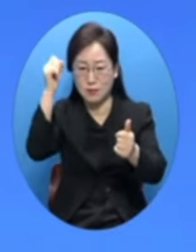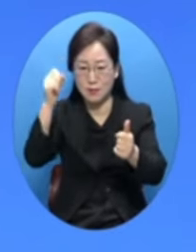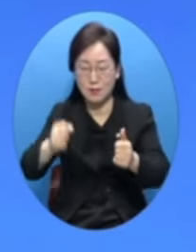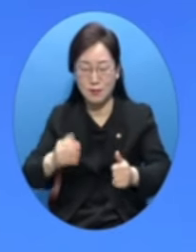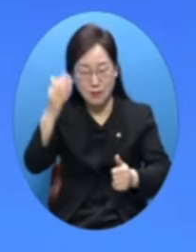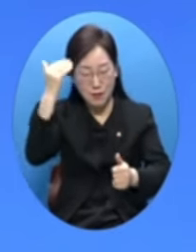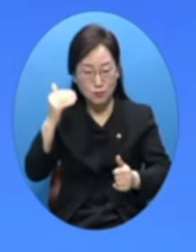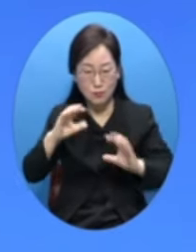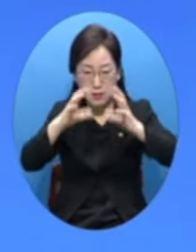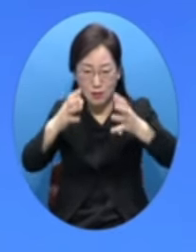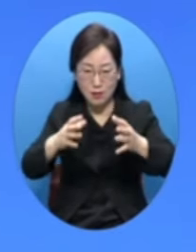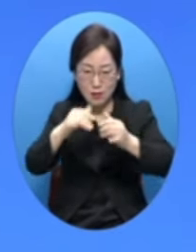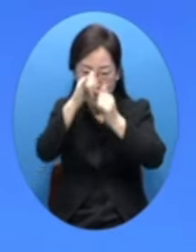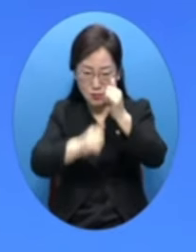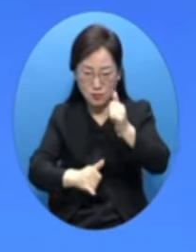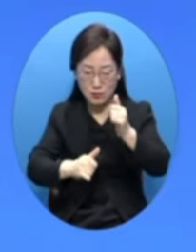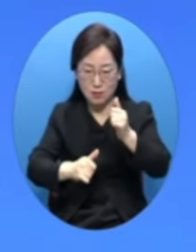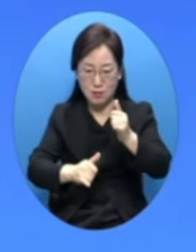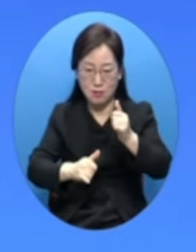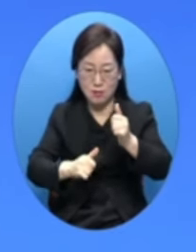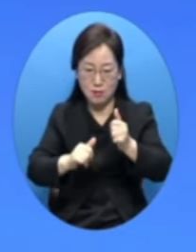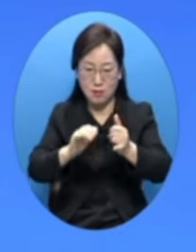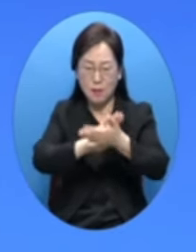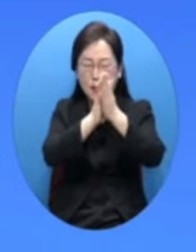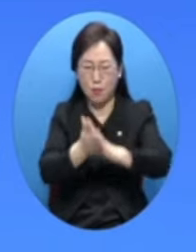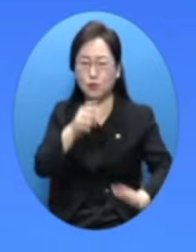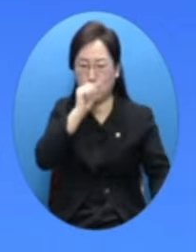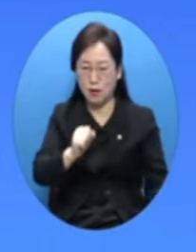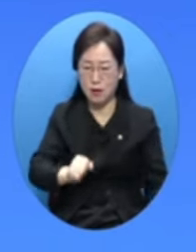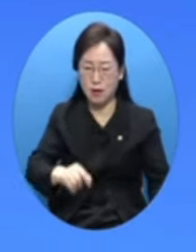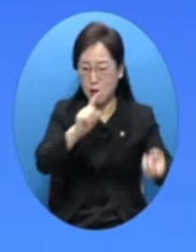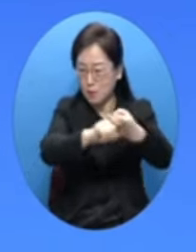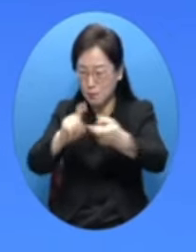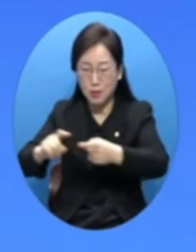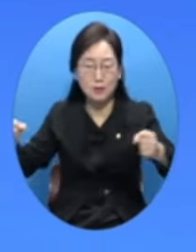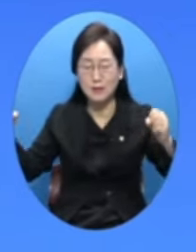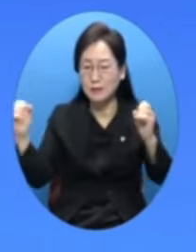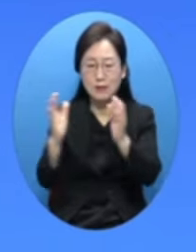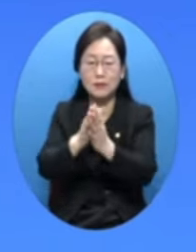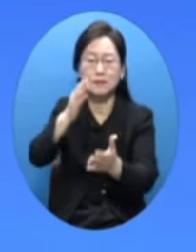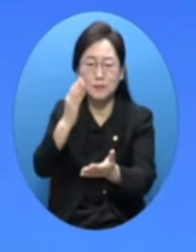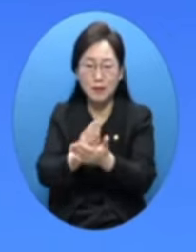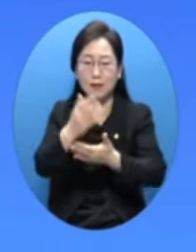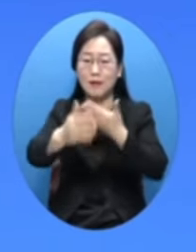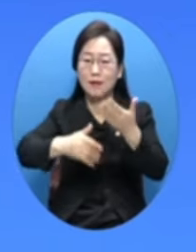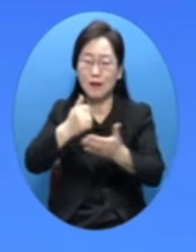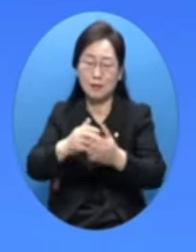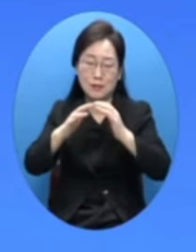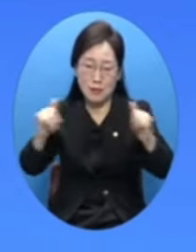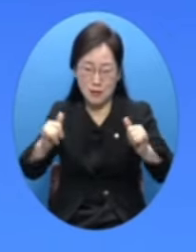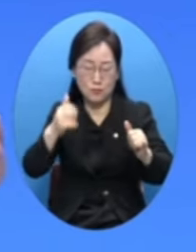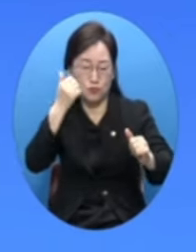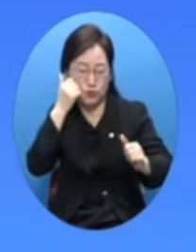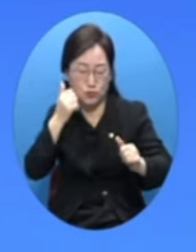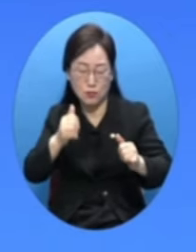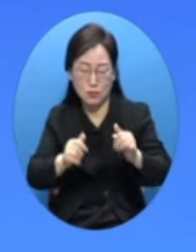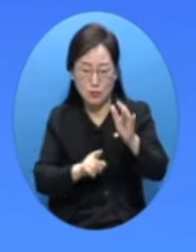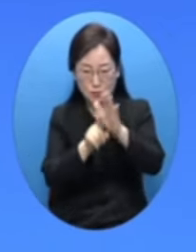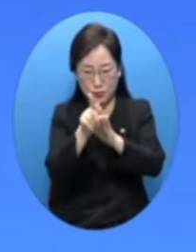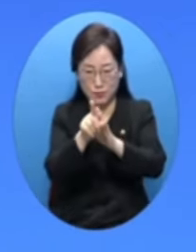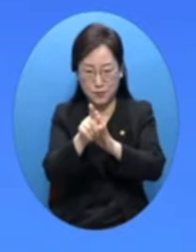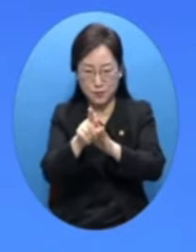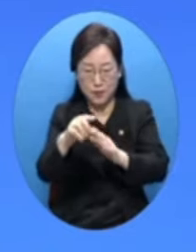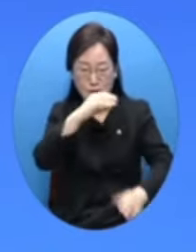역사가 바뀌어지게 되기를 바랍니다. 더 이상 편결하고 싸우지 말고 하나님의 사람들이 우뚝 세워져서 이 나라를 배로